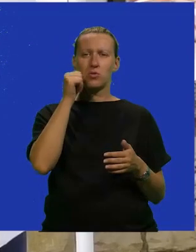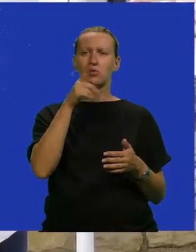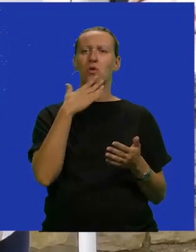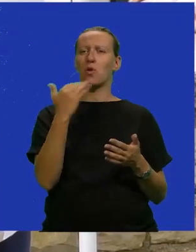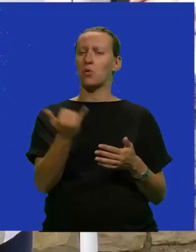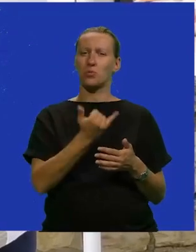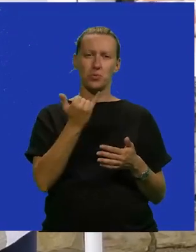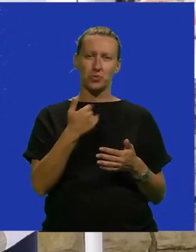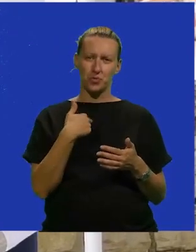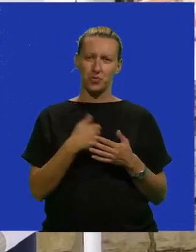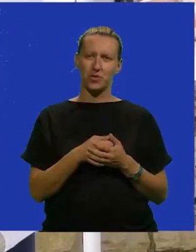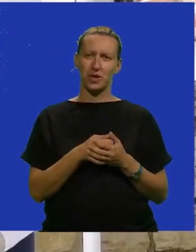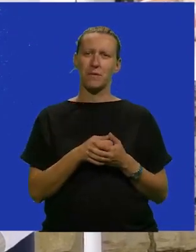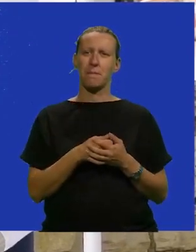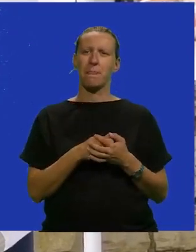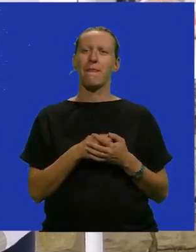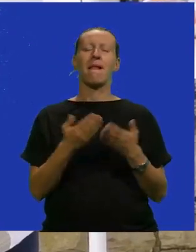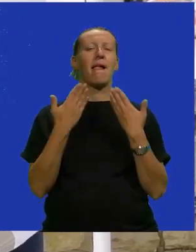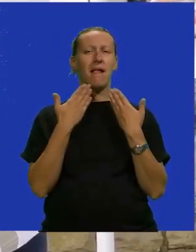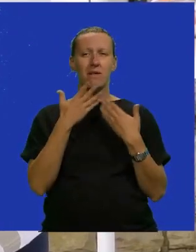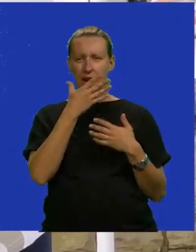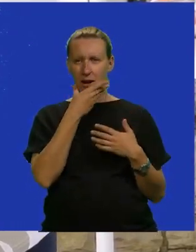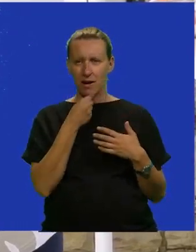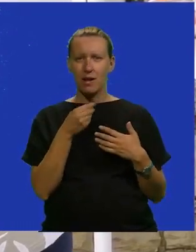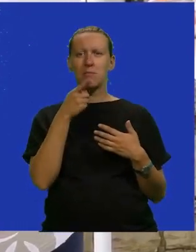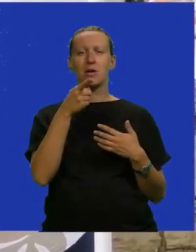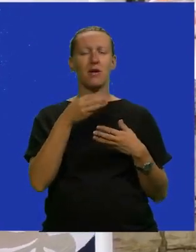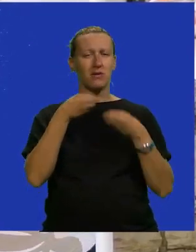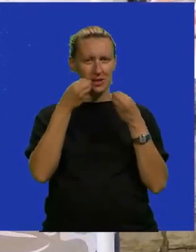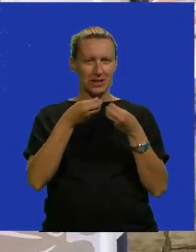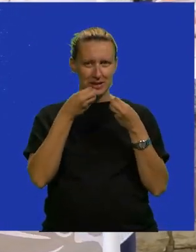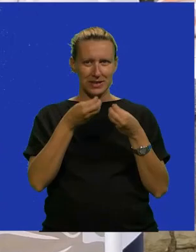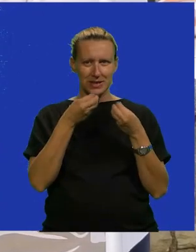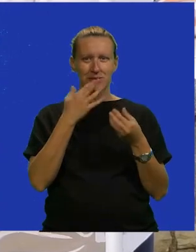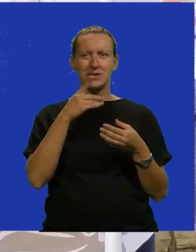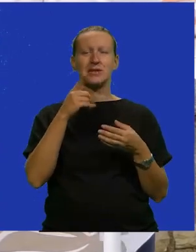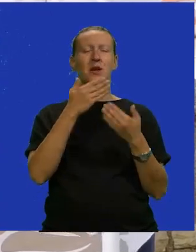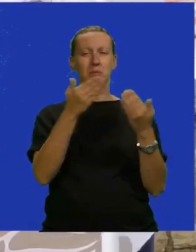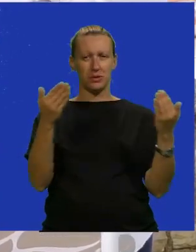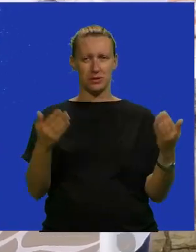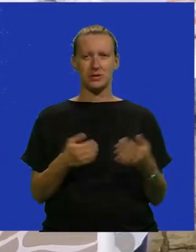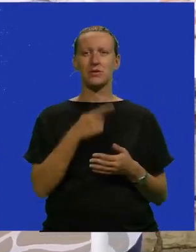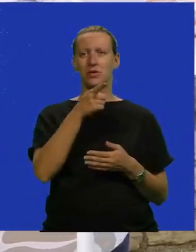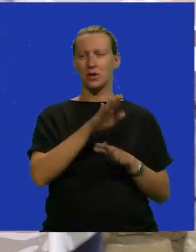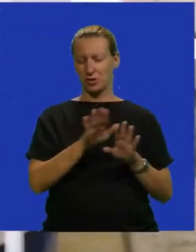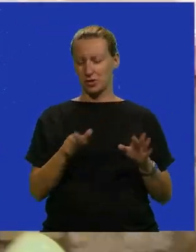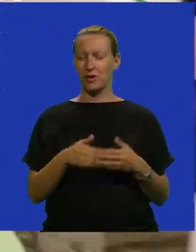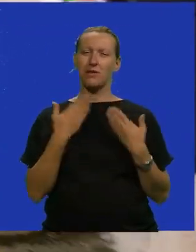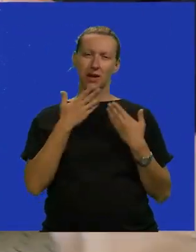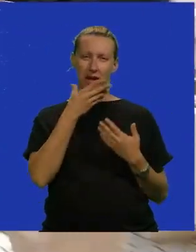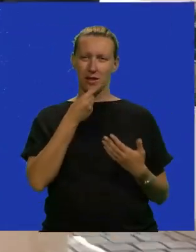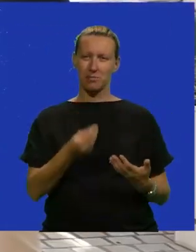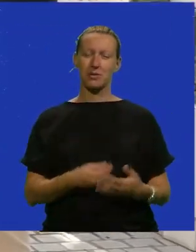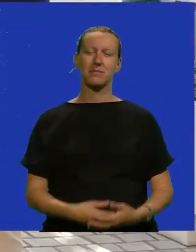to je od uvijek. Eko, hvala vam lipa na ovom savjetu za pozdrav. To je to. Hvala